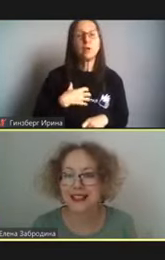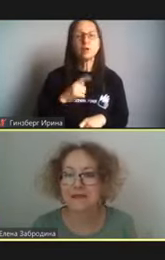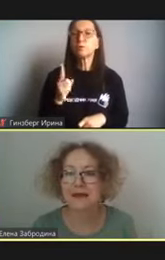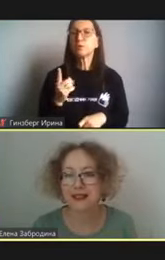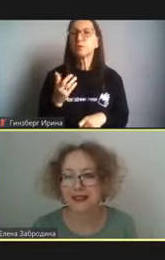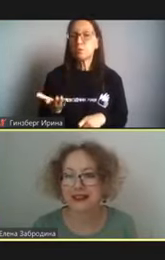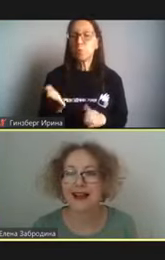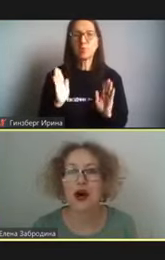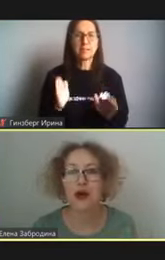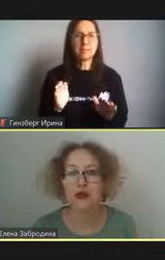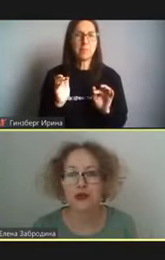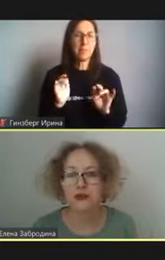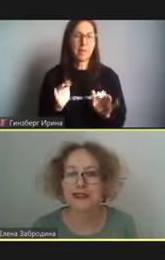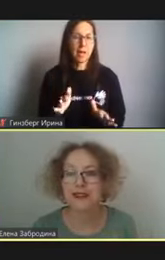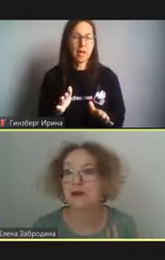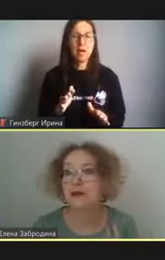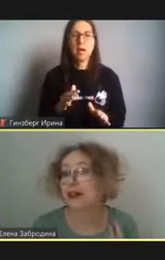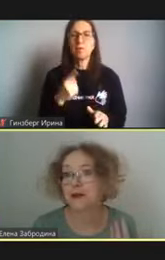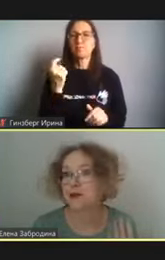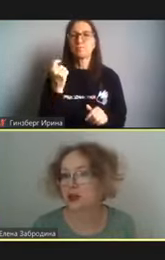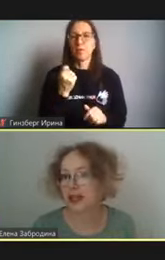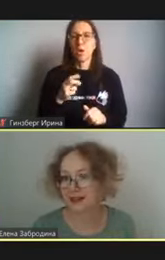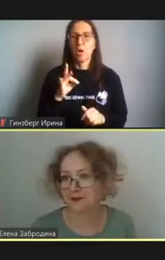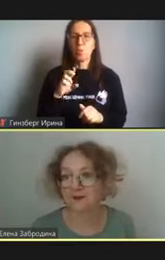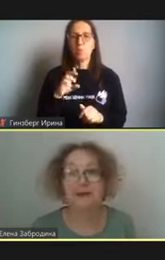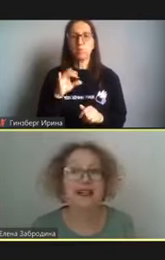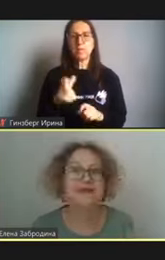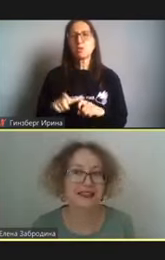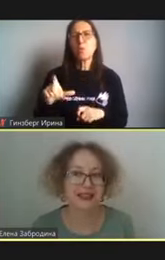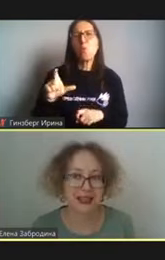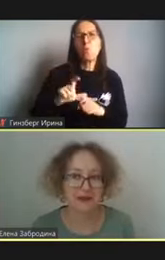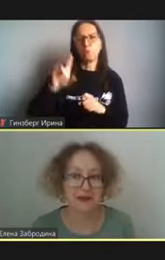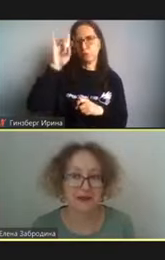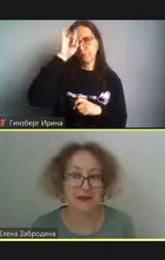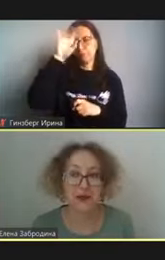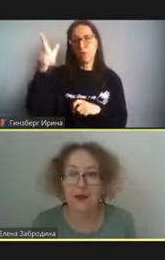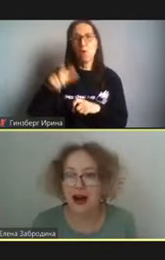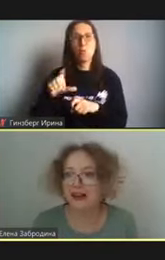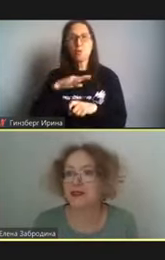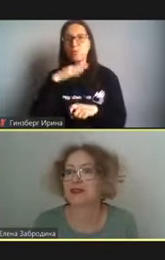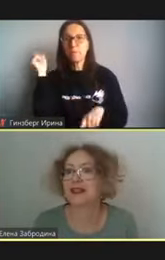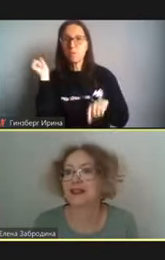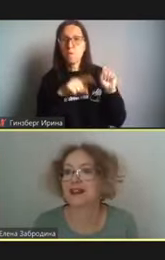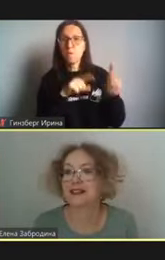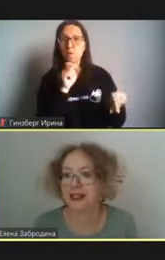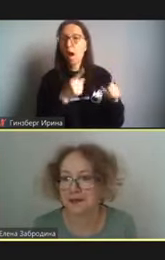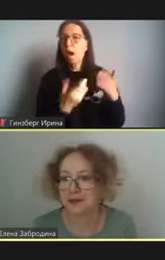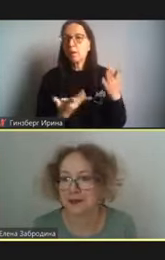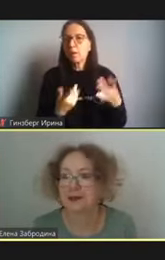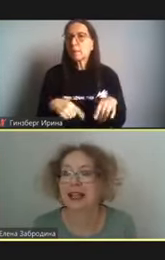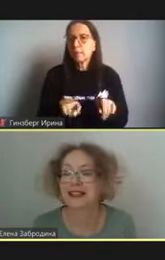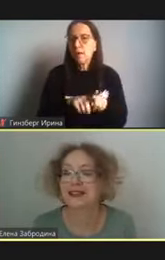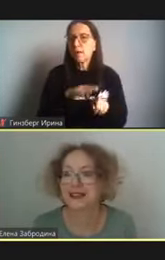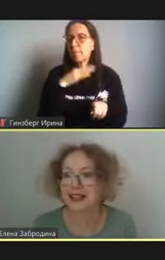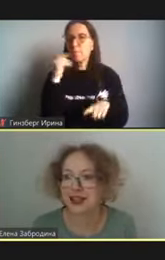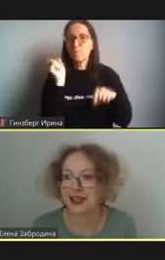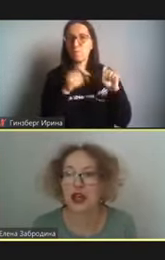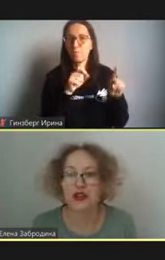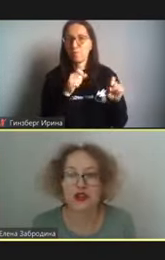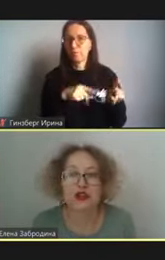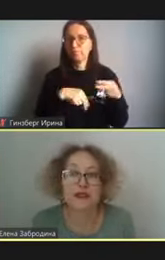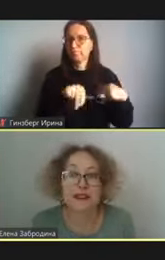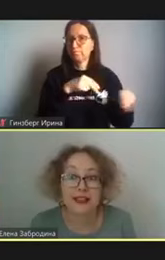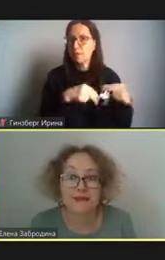ведь на самом деле Рубенс мега популярен, мега востребован. Ну, а раз он так востребован, это